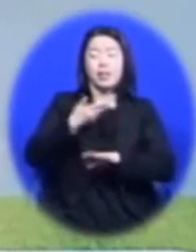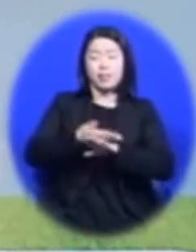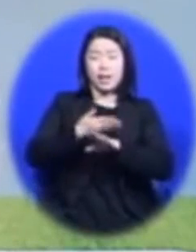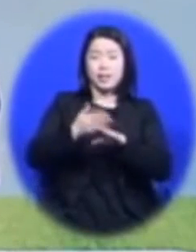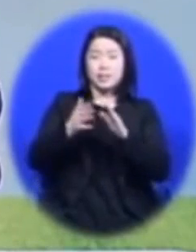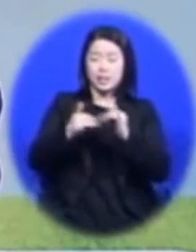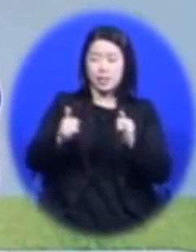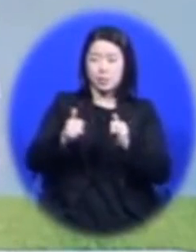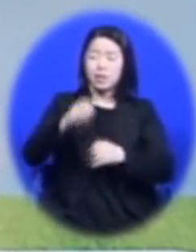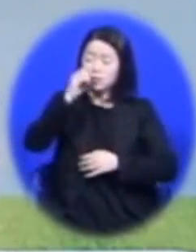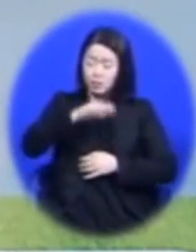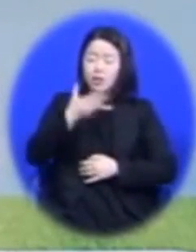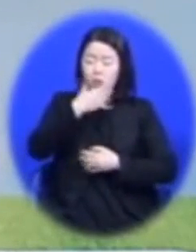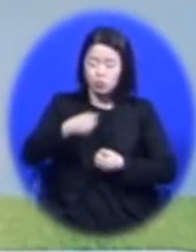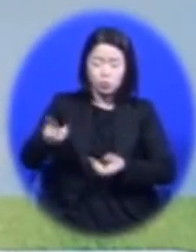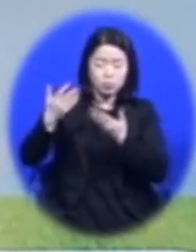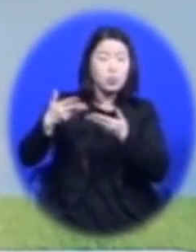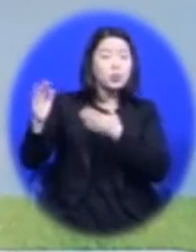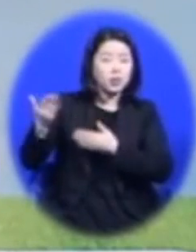축복이